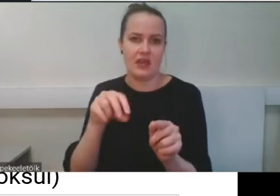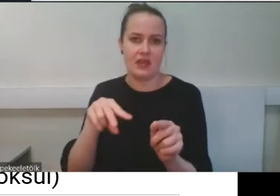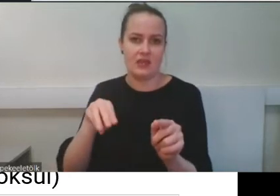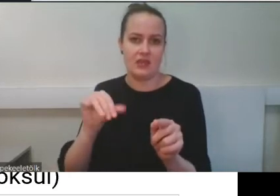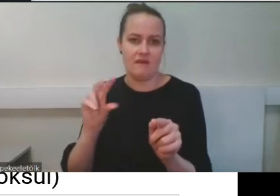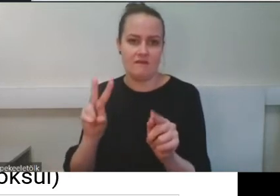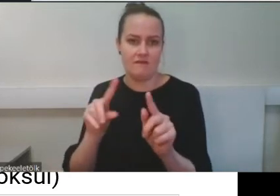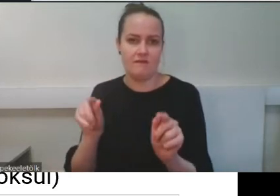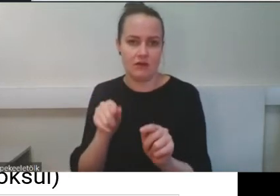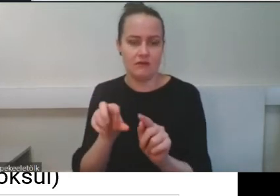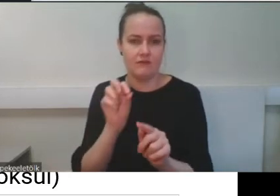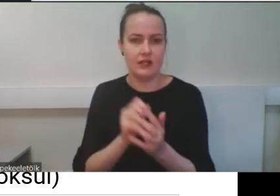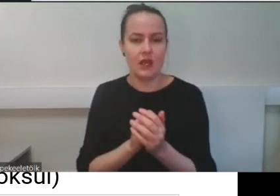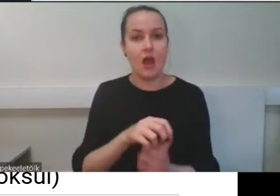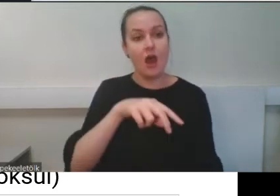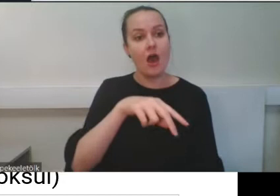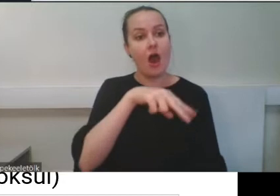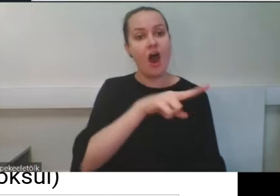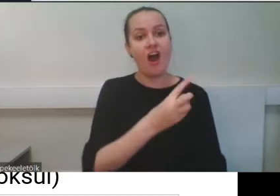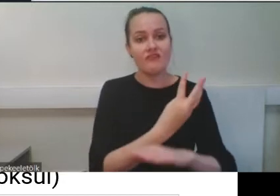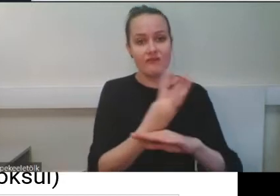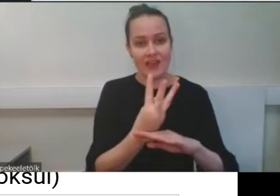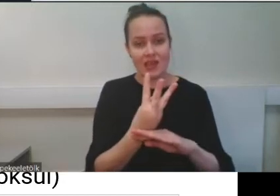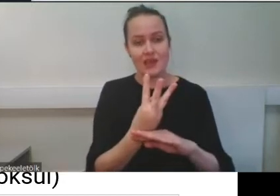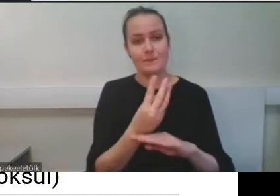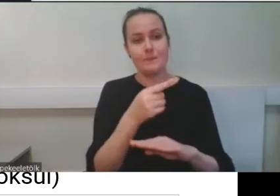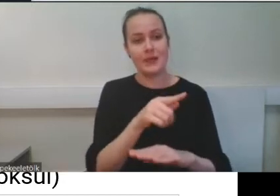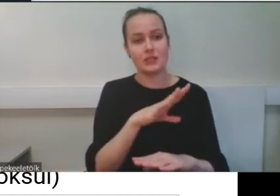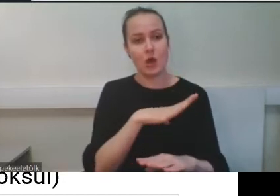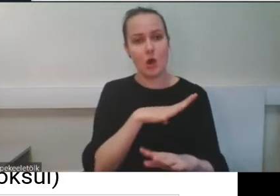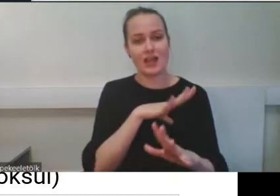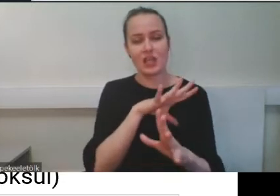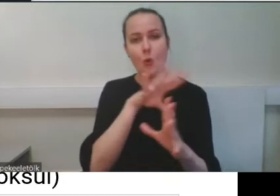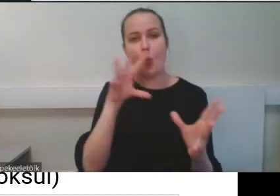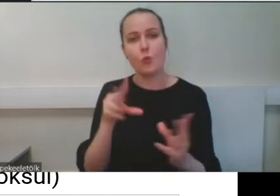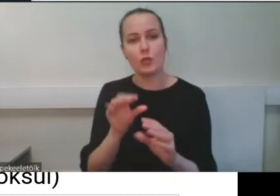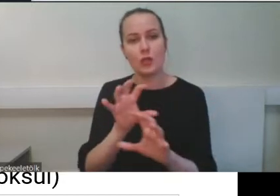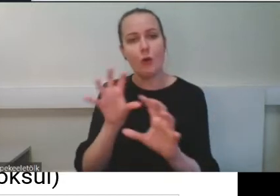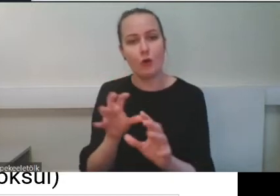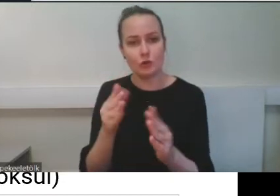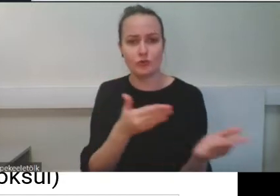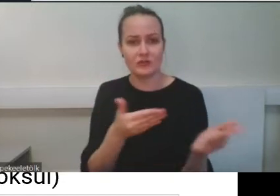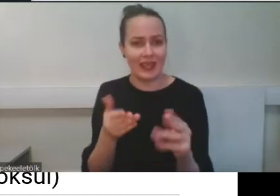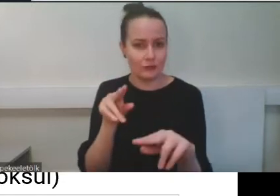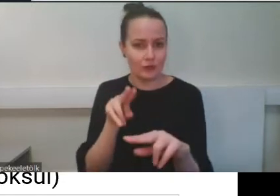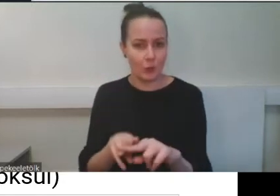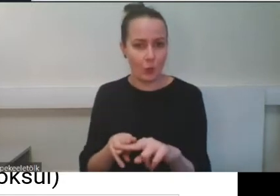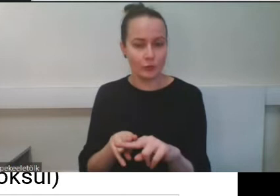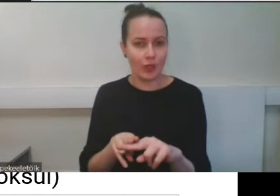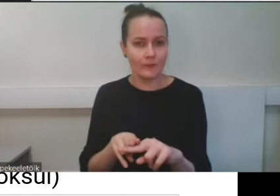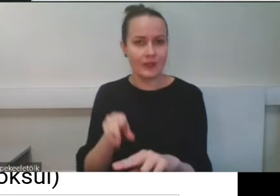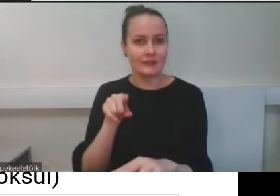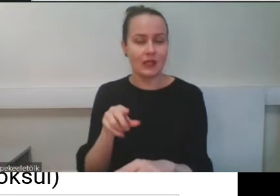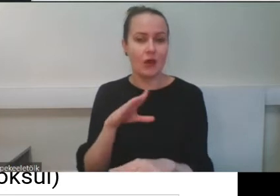alates 2016 aastast kuni viimaste andmeteni 2020 see, et kui palju siis